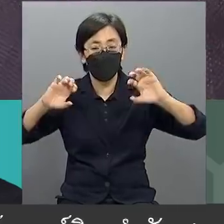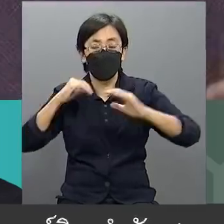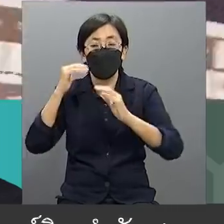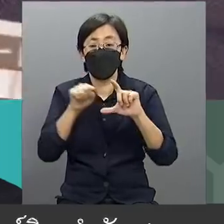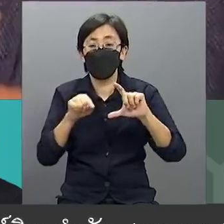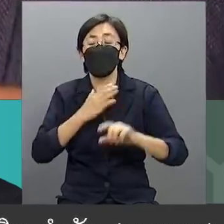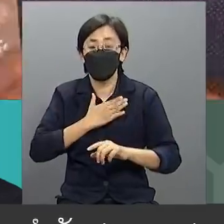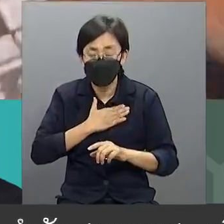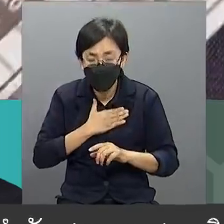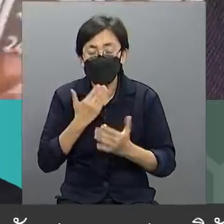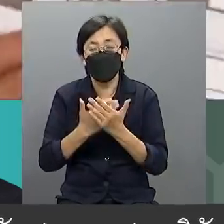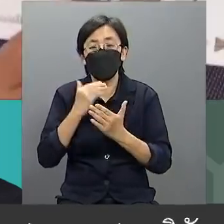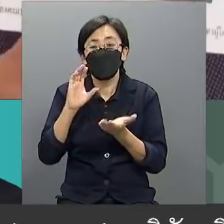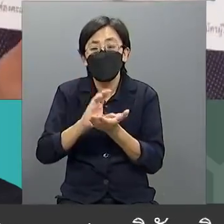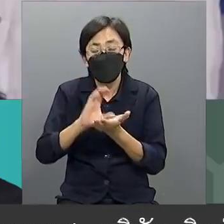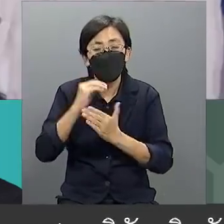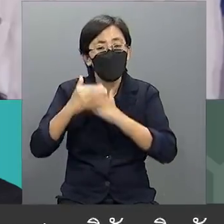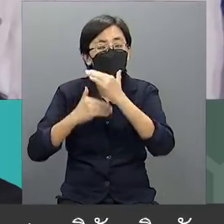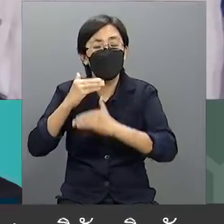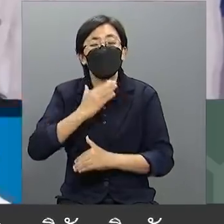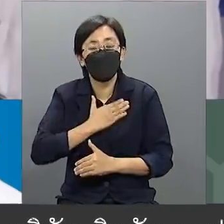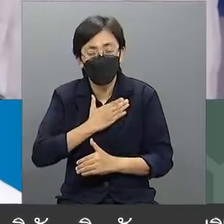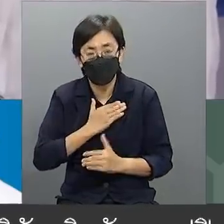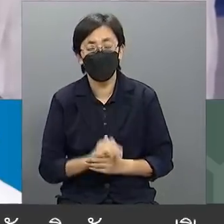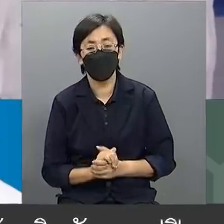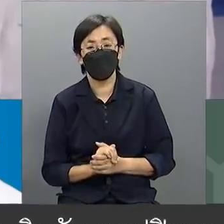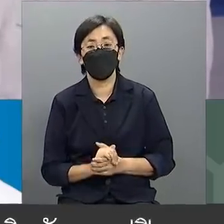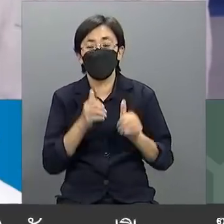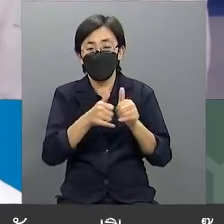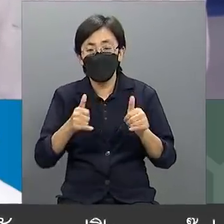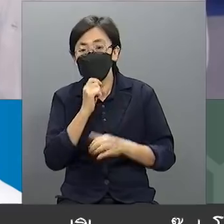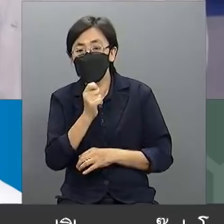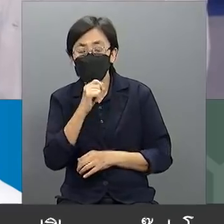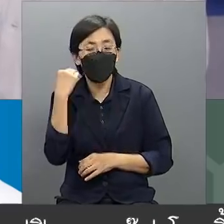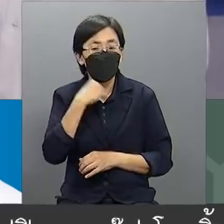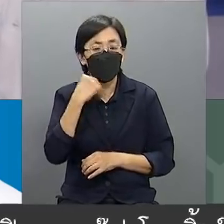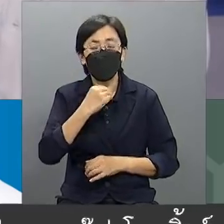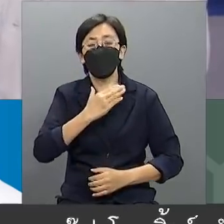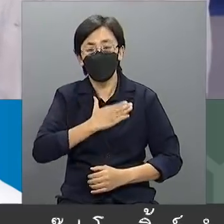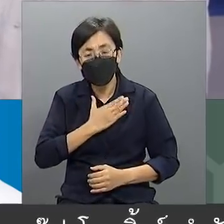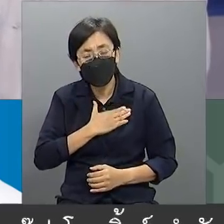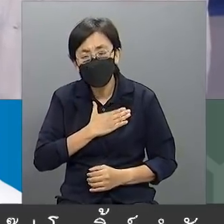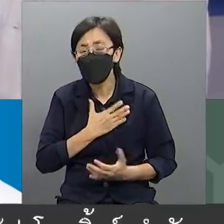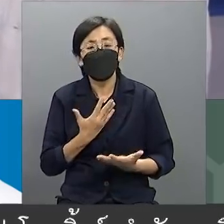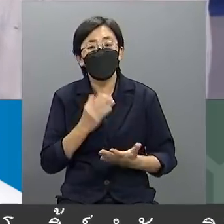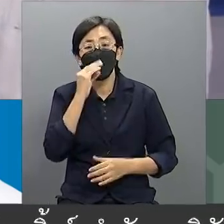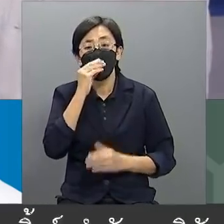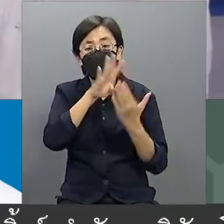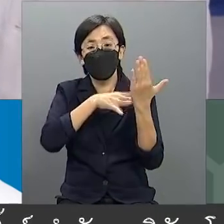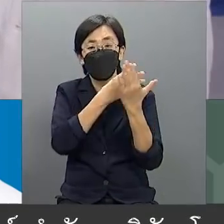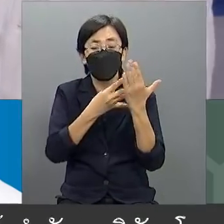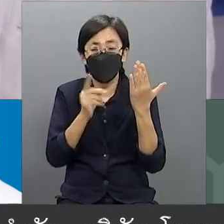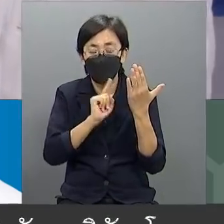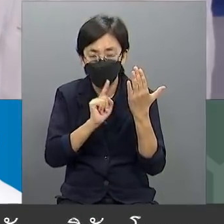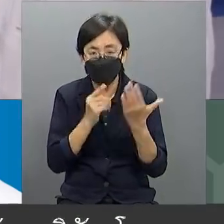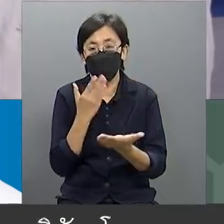งบประมาณแบบ 9ถ้าสังเกตในทุกๆการดีเบตและผู้การสัมภาษณ์ที่ผมทำเราจะไม่เคยมีการพูดนโยบายรอแล้วก็พูดถึงตัวเงิน